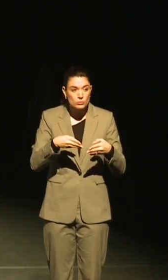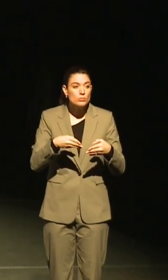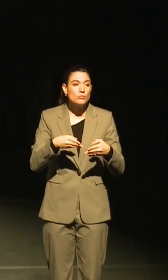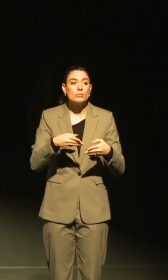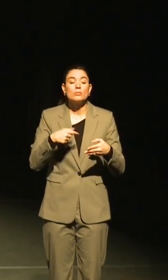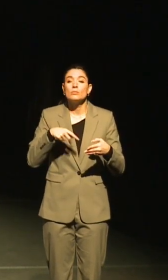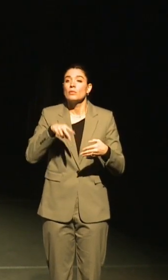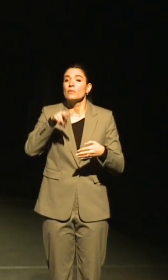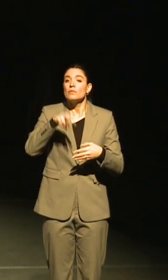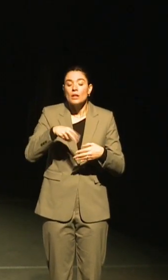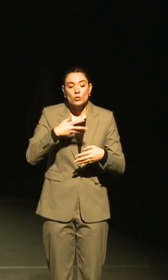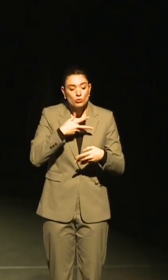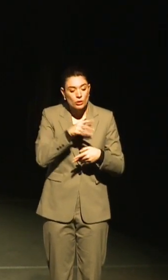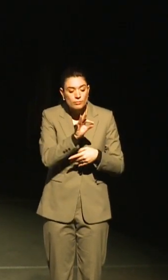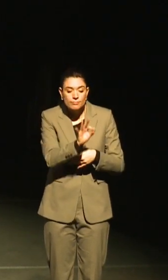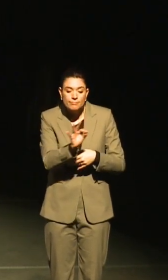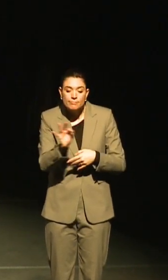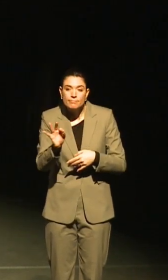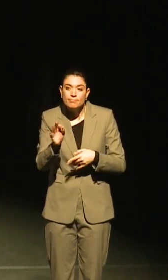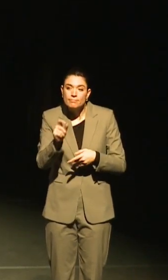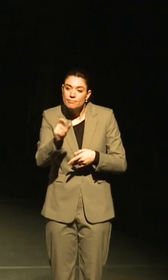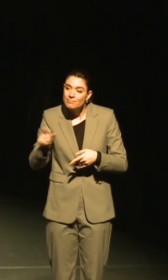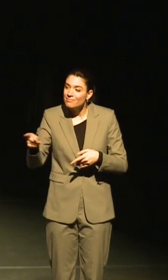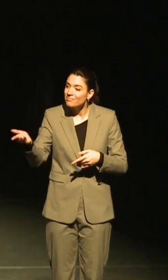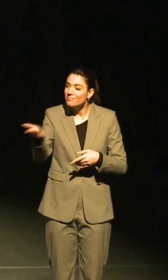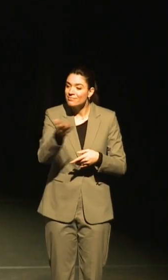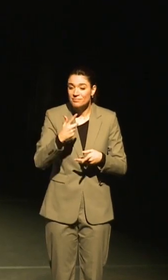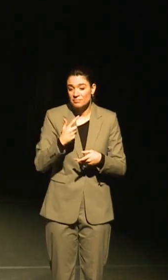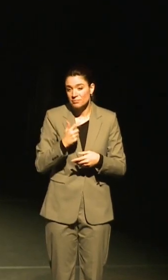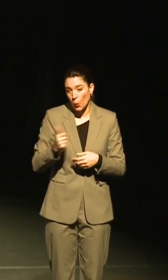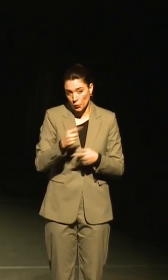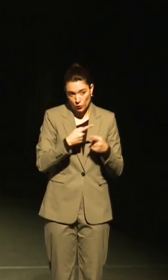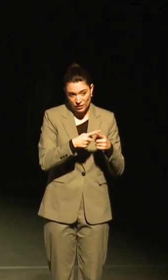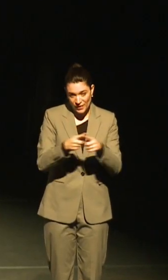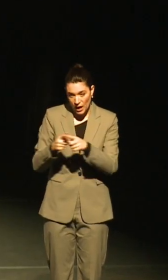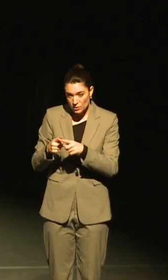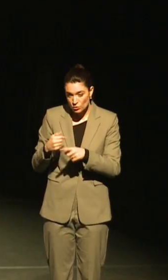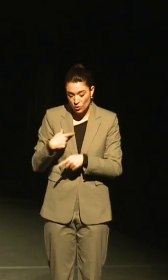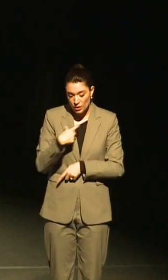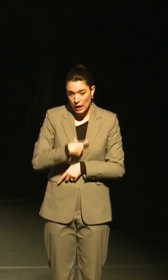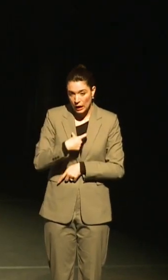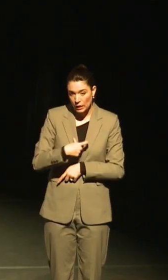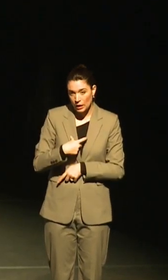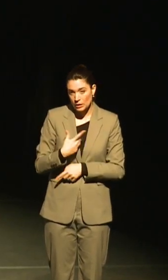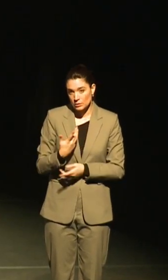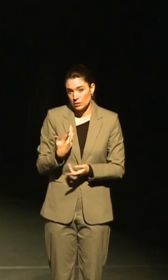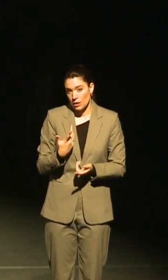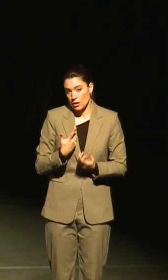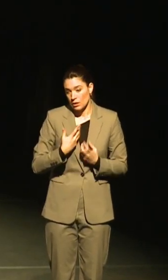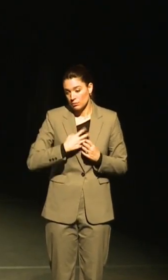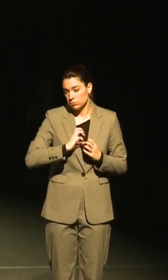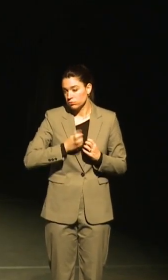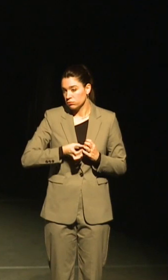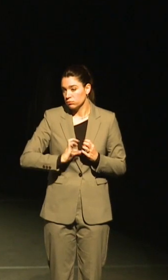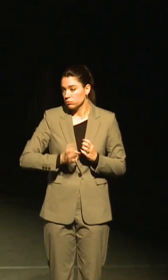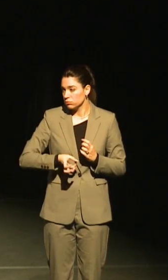aspetti che caratterizzano le persone che quindi ci rendono diversi gli uni dagli altri sono tantissimi i fattori che ci rendono diversi